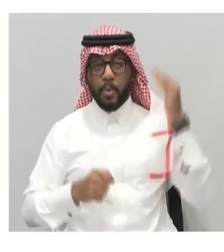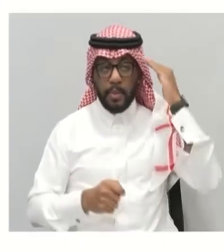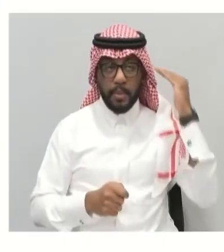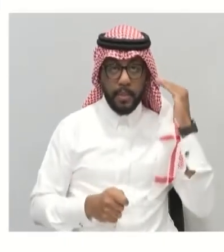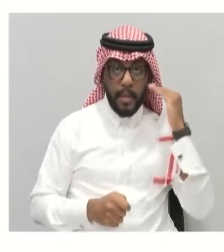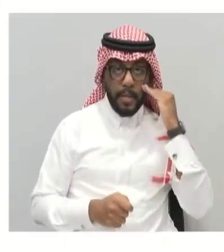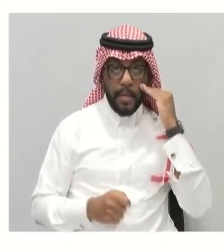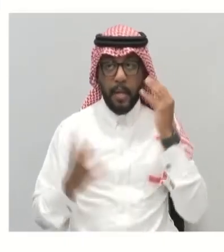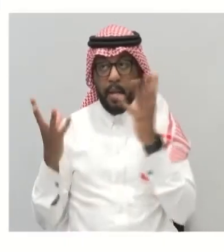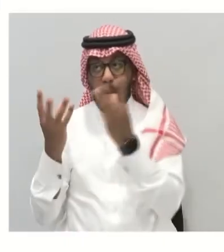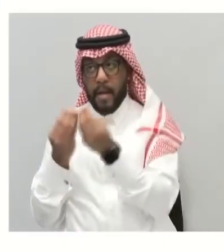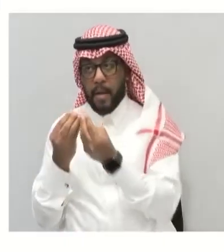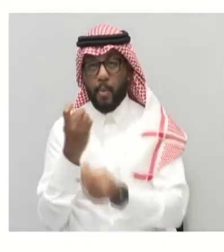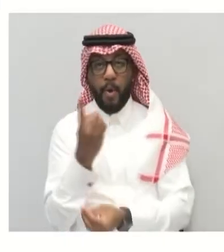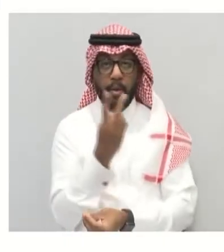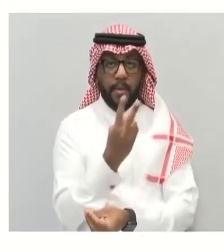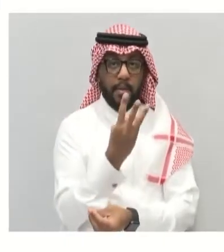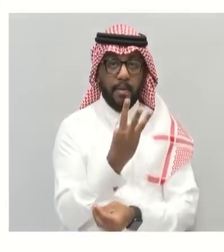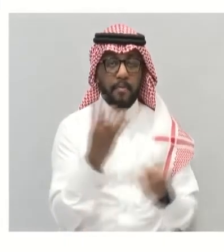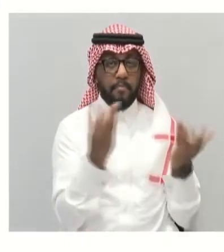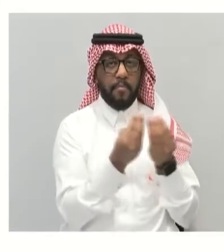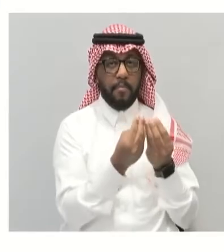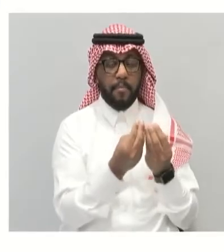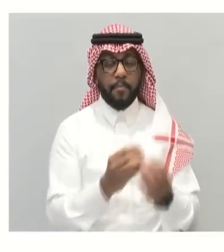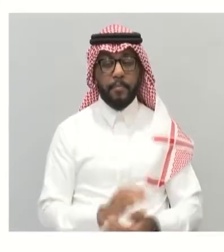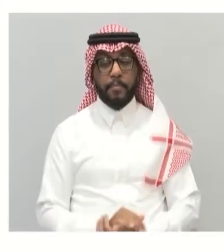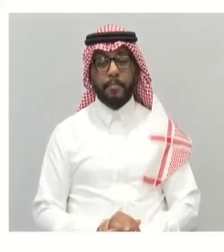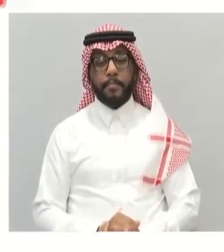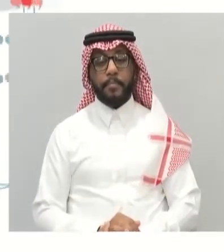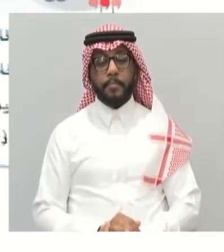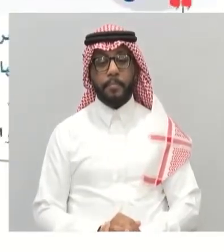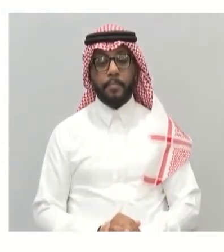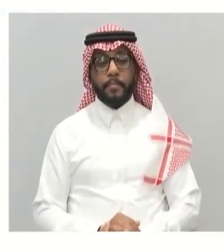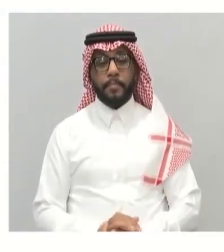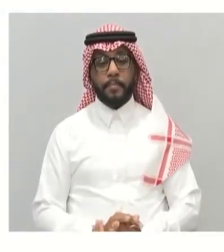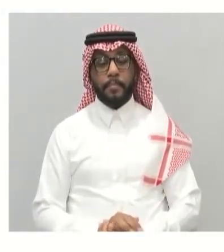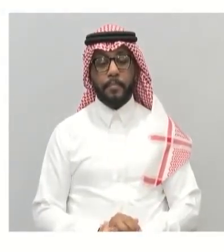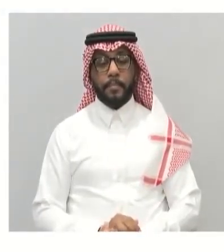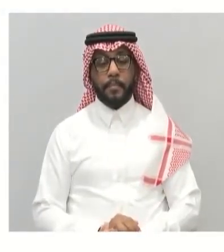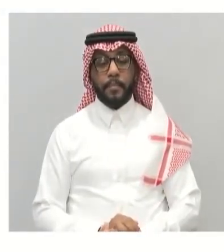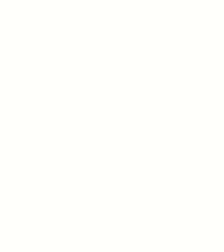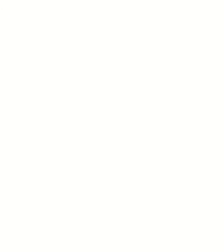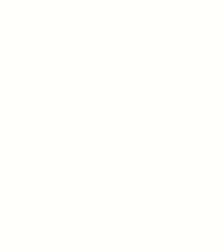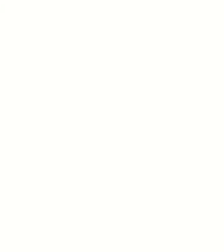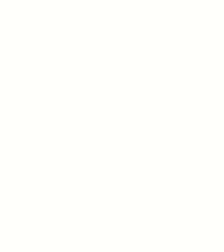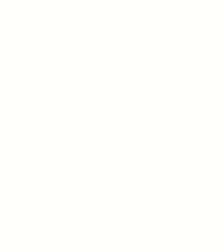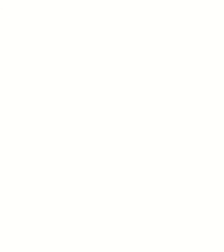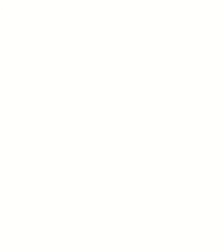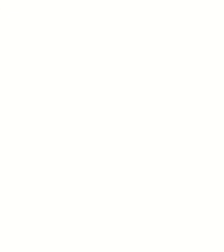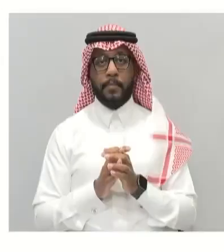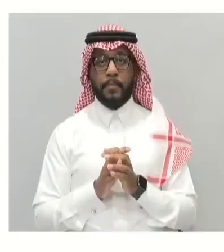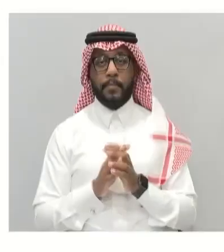باء العدد الافراد والتثنيه والجمع كما مر بنا قبل قليل بعد